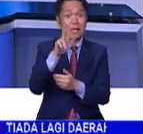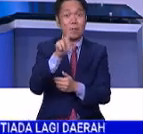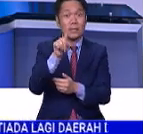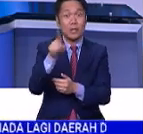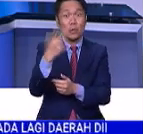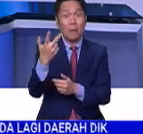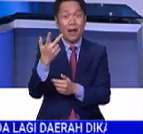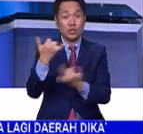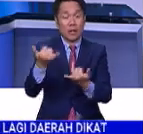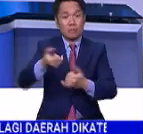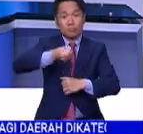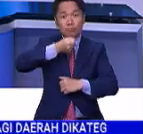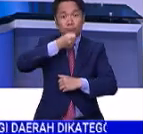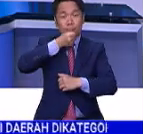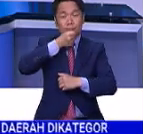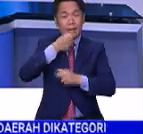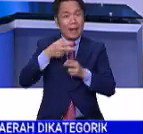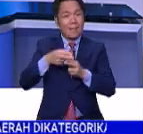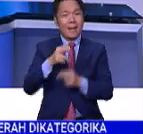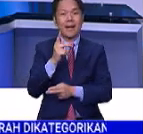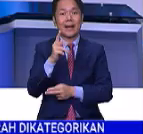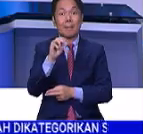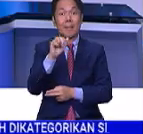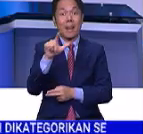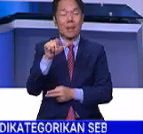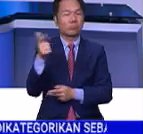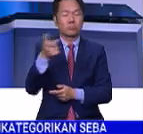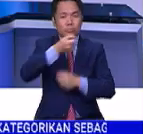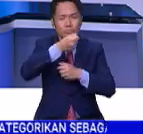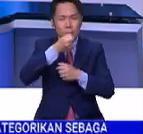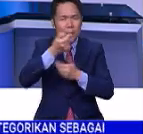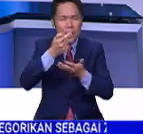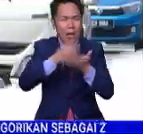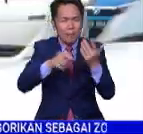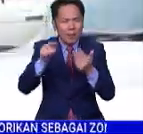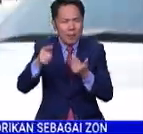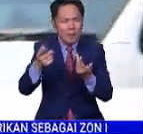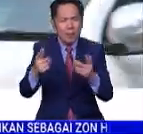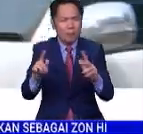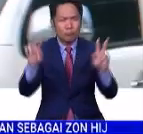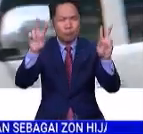lalu. Ikuti laporan Kamal Firmansyah Kamaluddin.